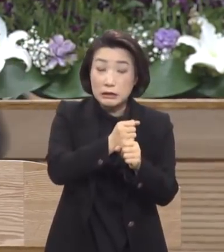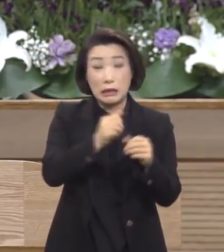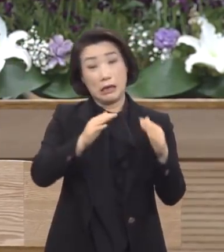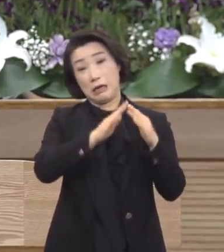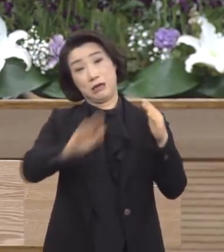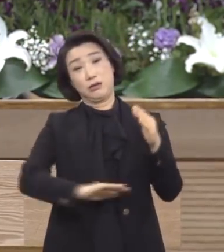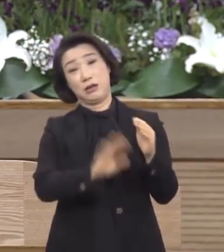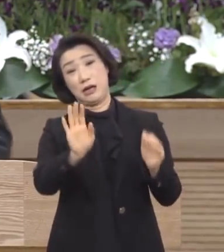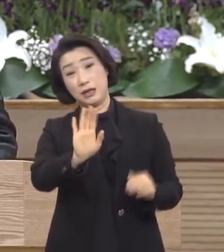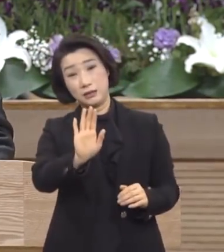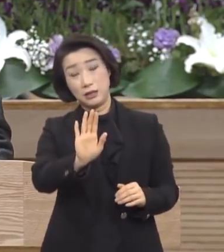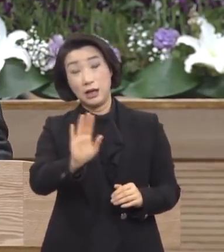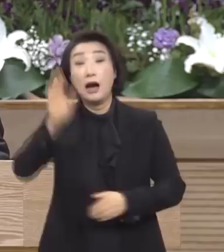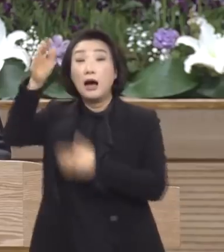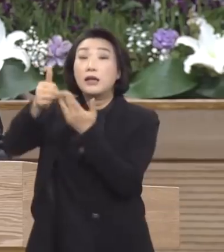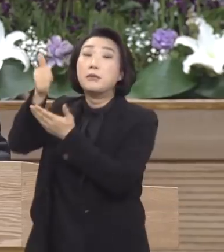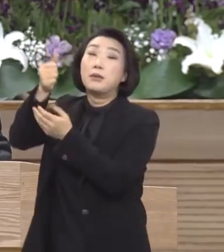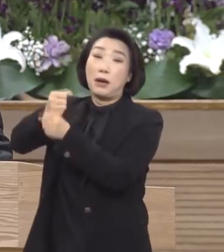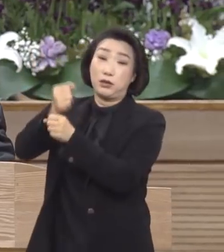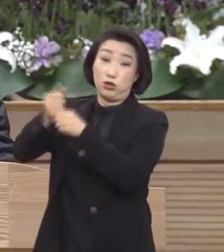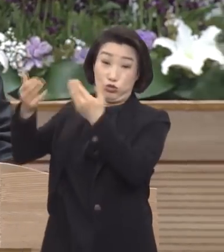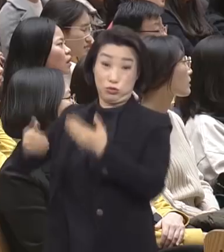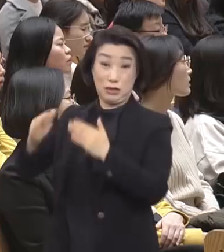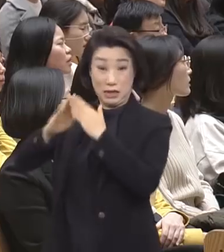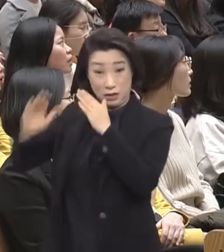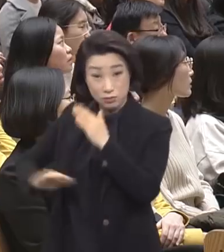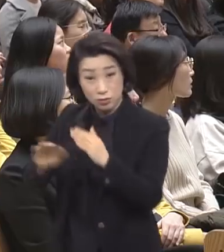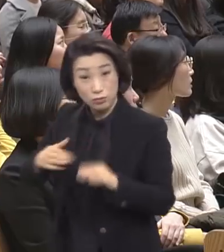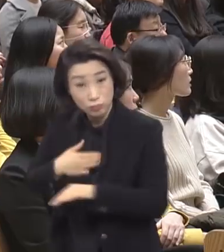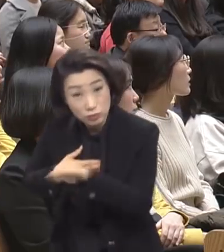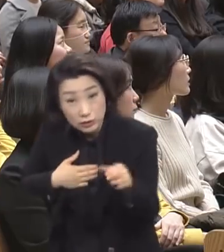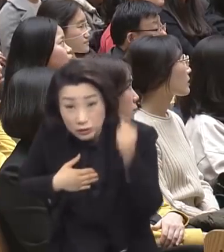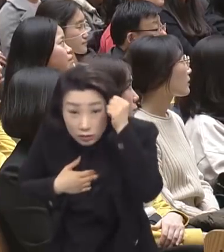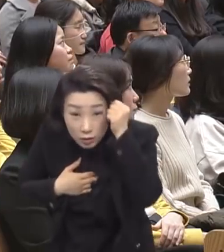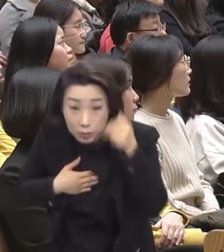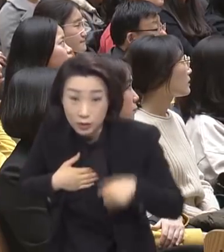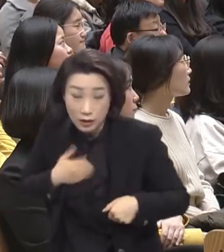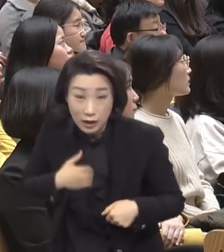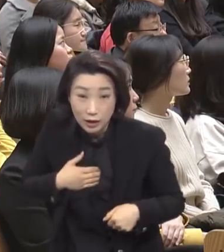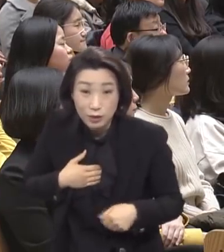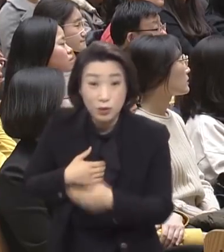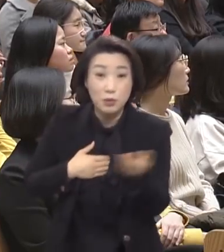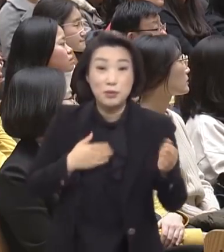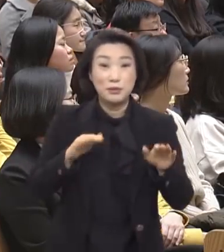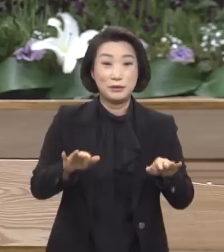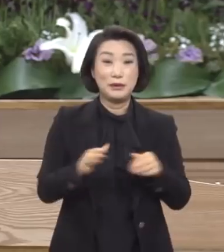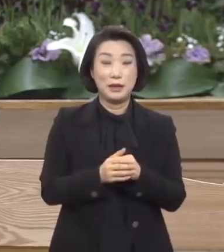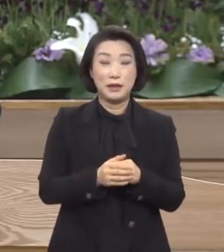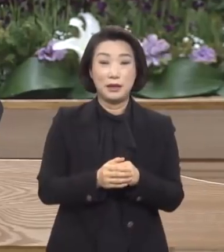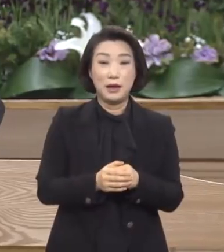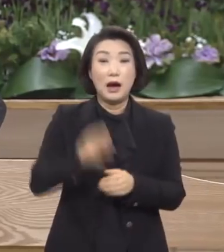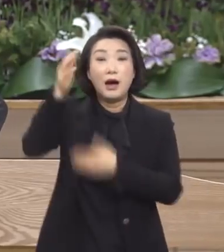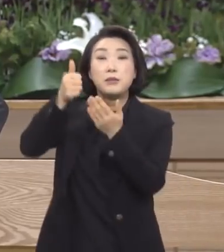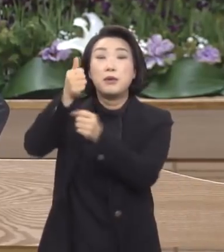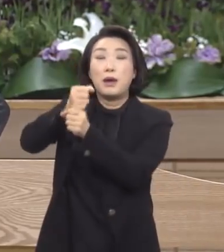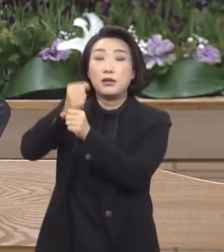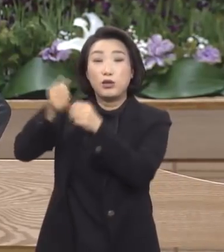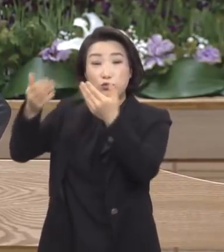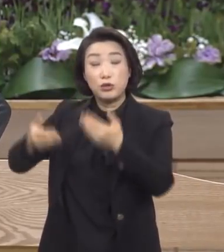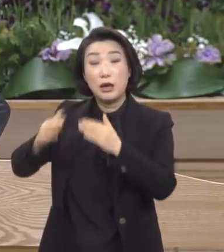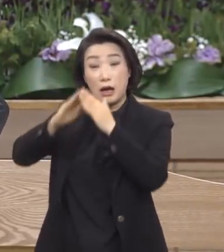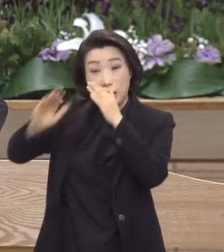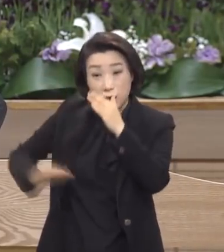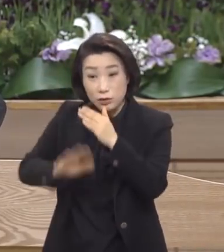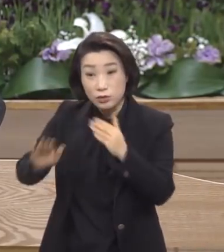아닙니다. 하나님이 만든 가정입니다. 근데 어쩌소? 하나님이 만든